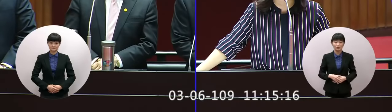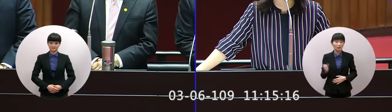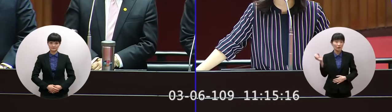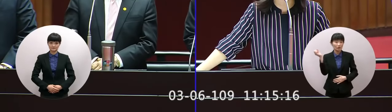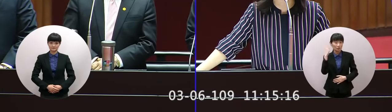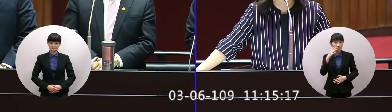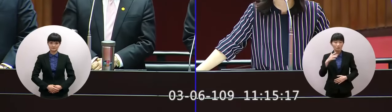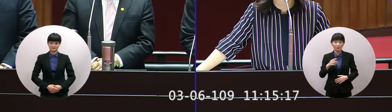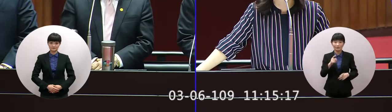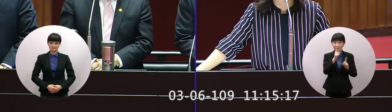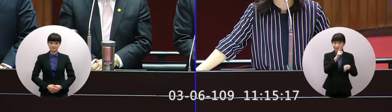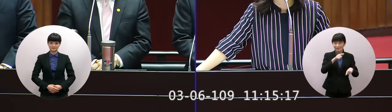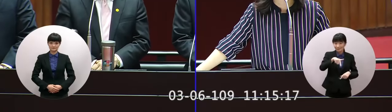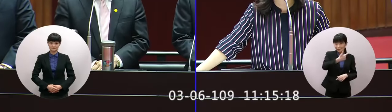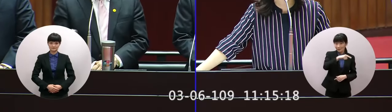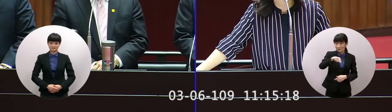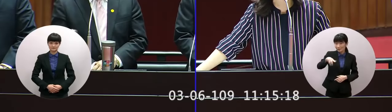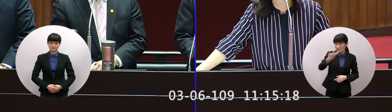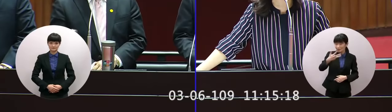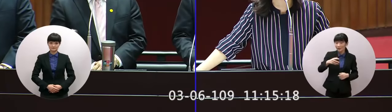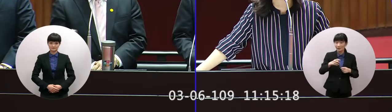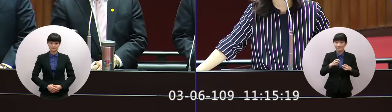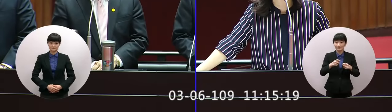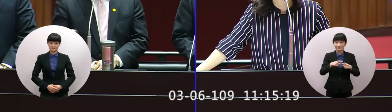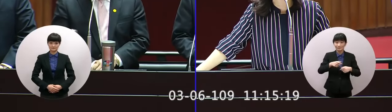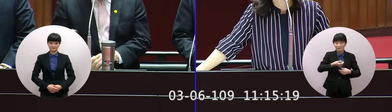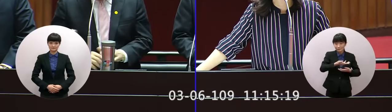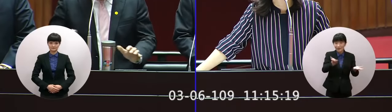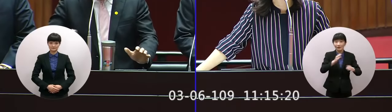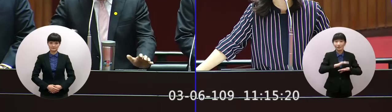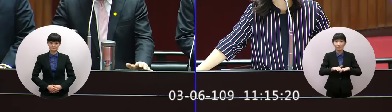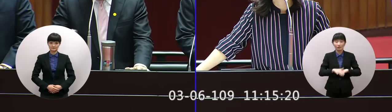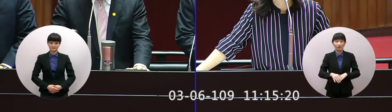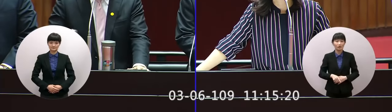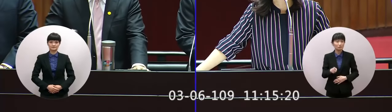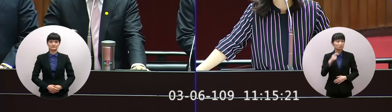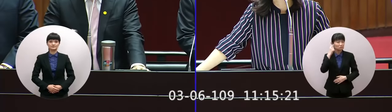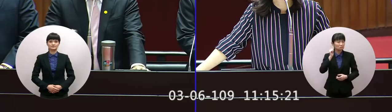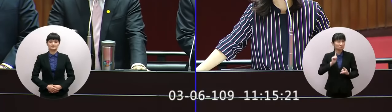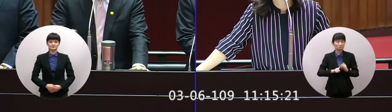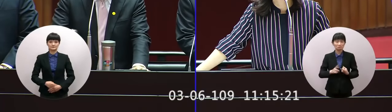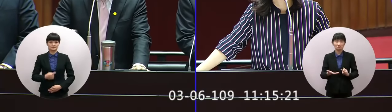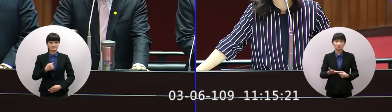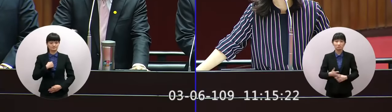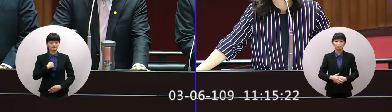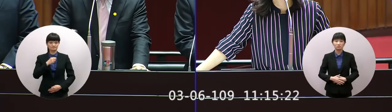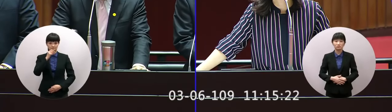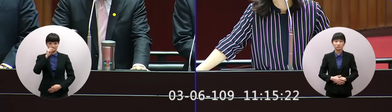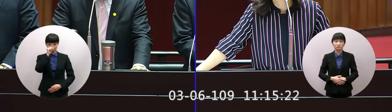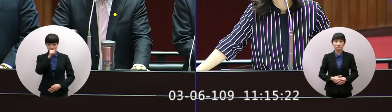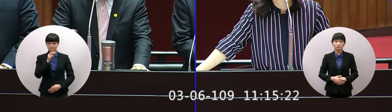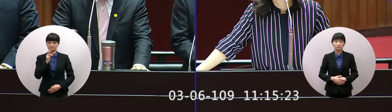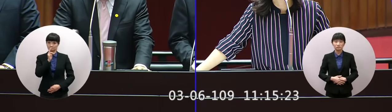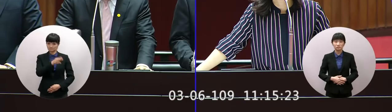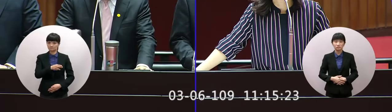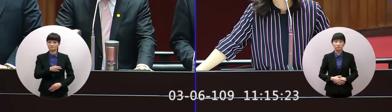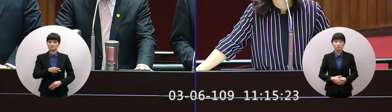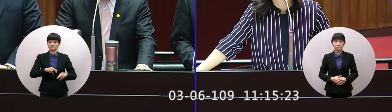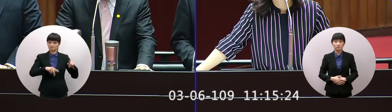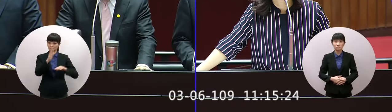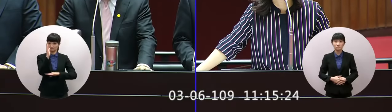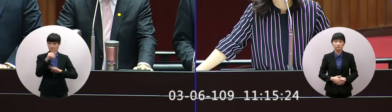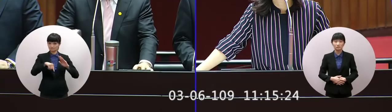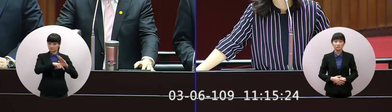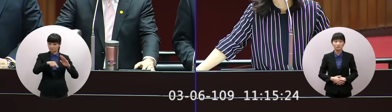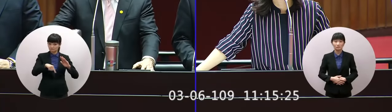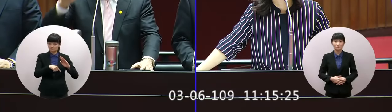是600到800元呐、啊，你觉得适合吗？ 我就是特别要求行政院这一次的态